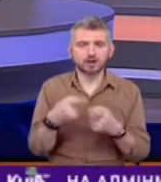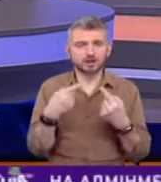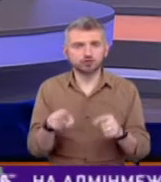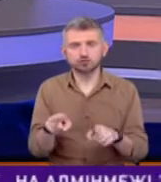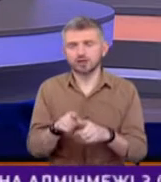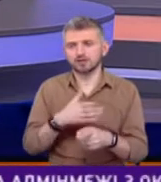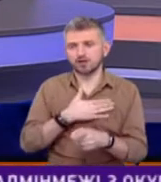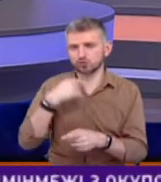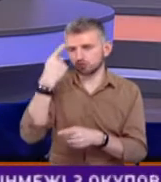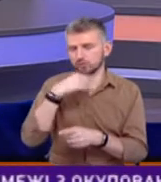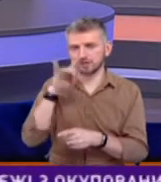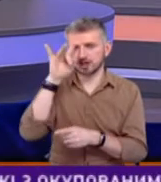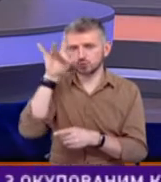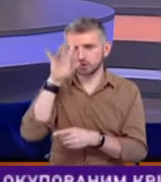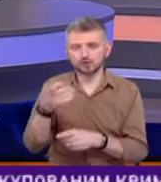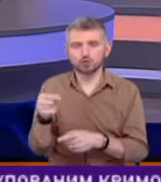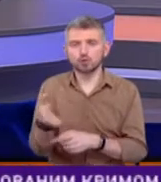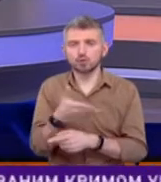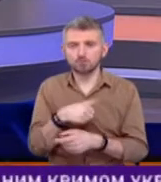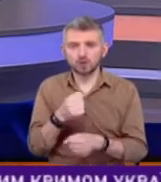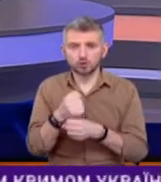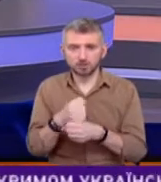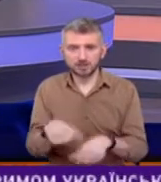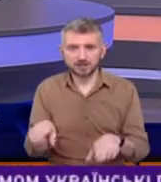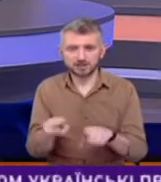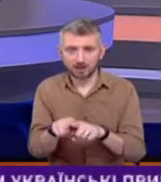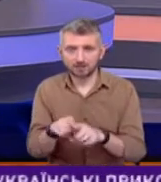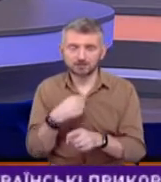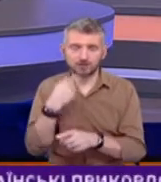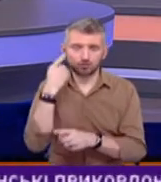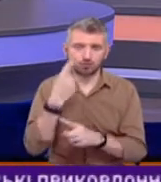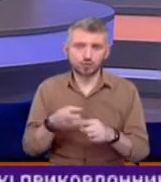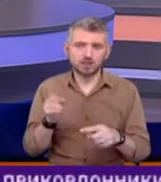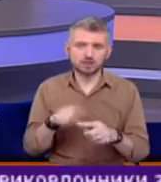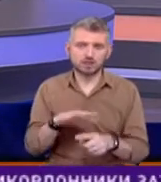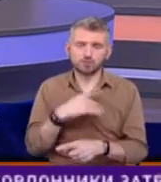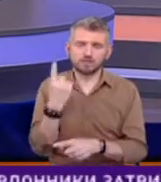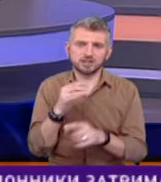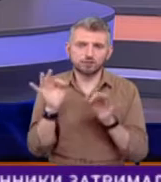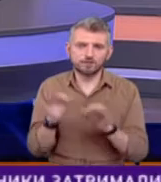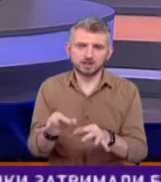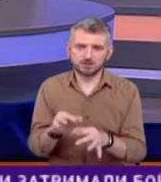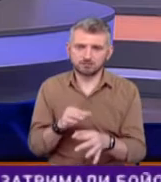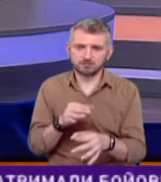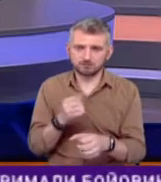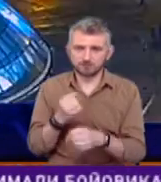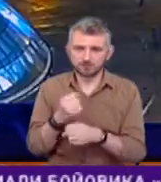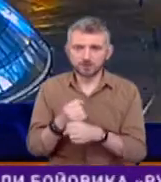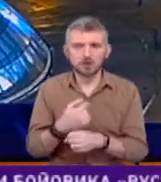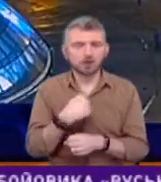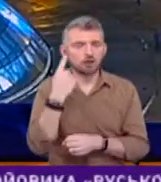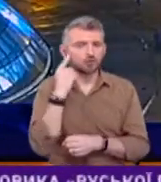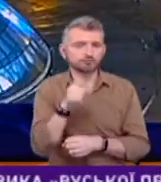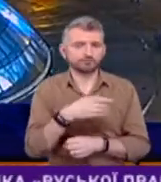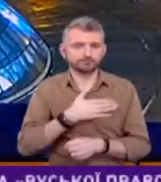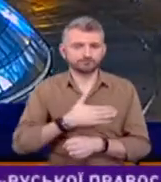і нашій особистій репутації. Тому, власне, ми і вчинили таким чином, і я думаю, що це був єдино вірний, правильний крок. Я думаю, що пана Ігоря повинна